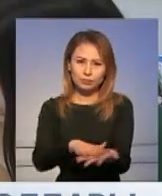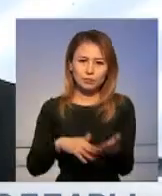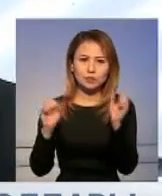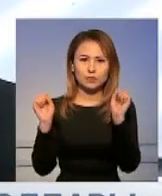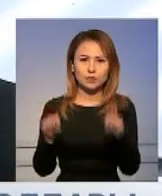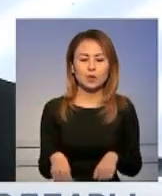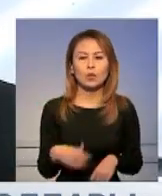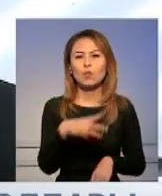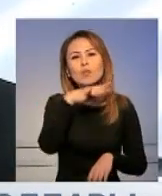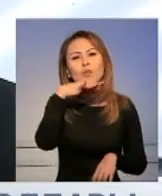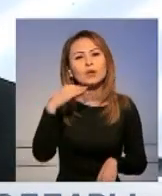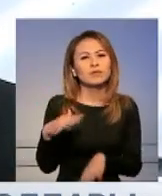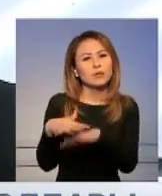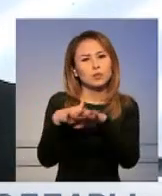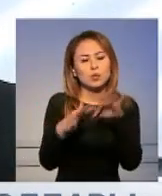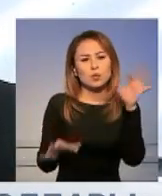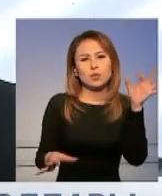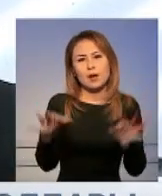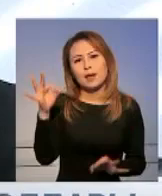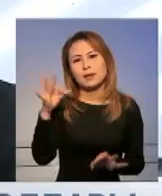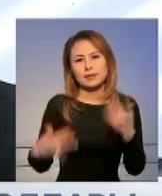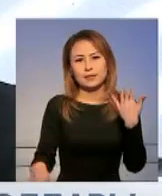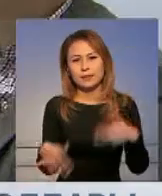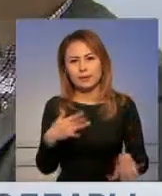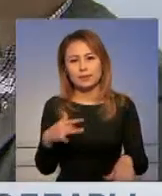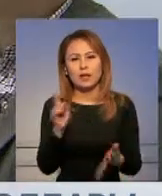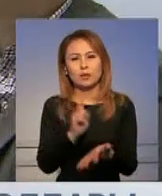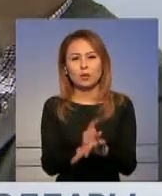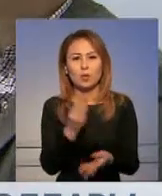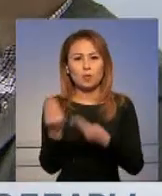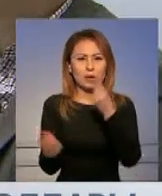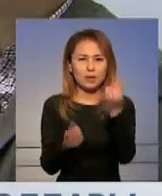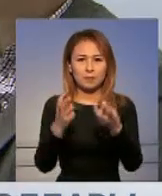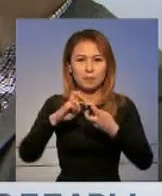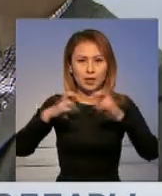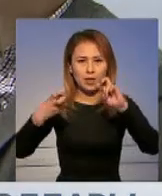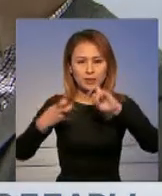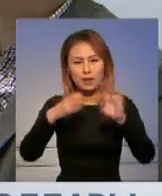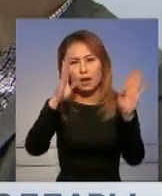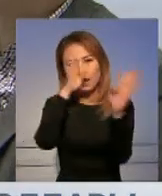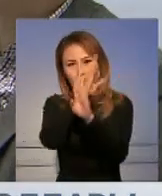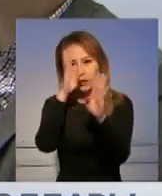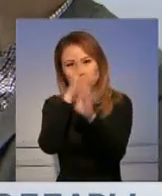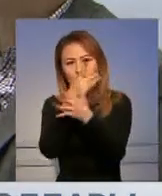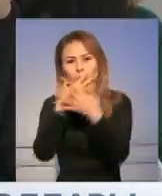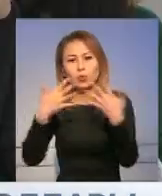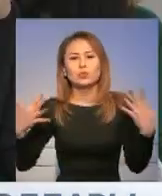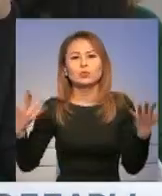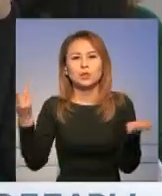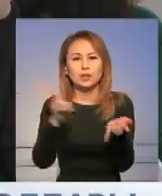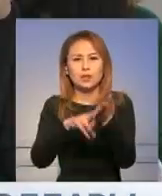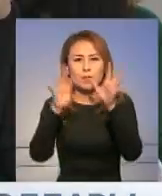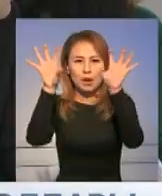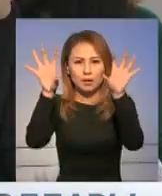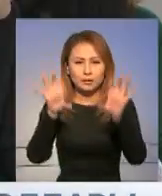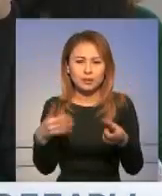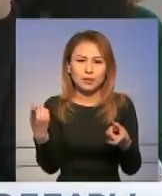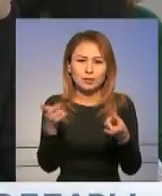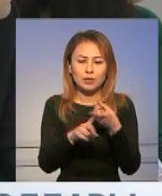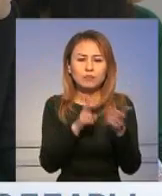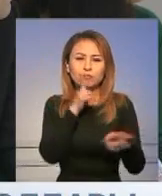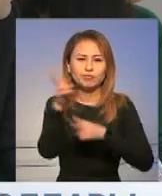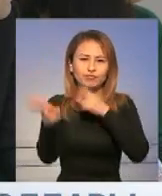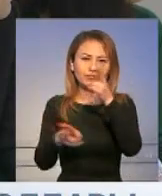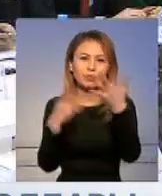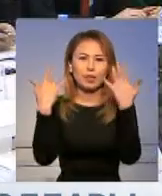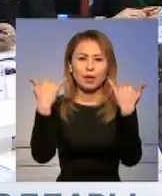жетілдіруді көздеп отыр. Көбіне инвесторлар соттың әлсіздігі, салық төлеу мәселесі, экологиялық және көші-қон туралы заңнама қатысты